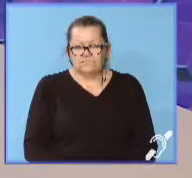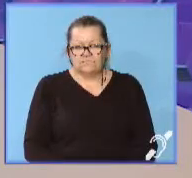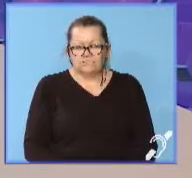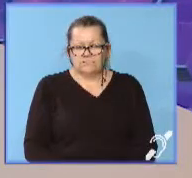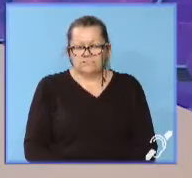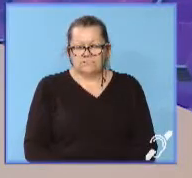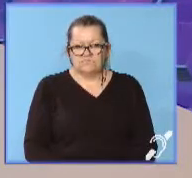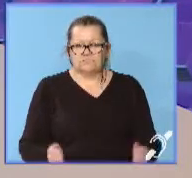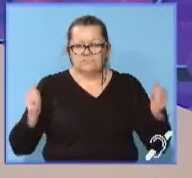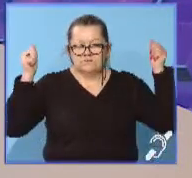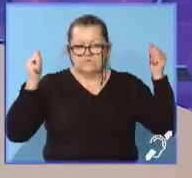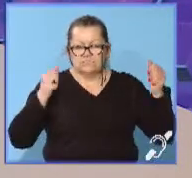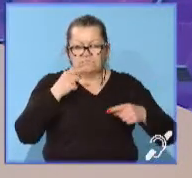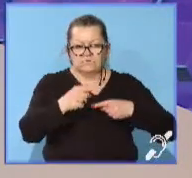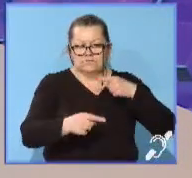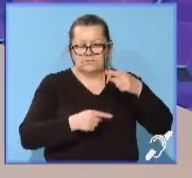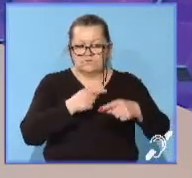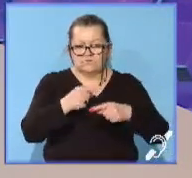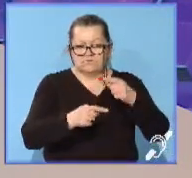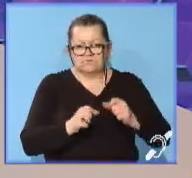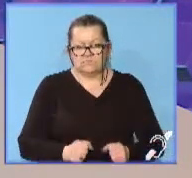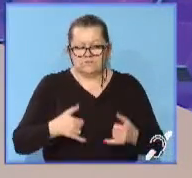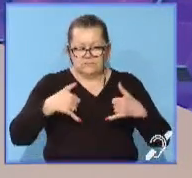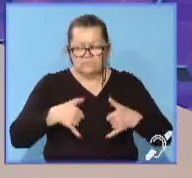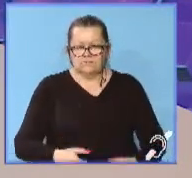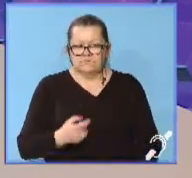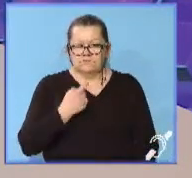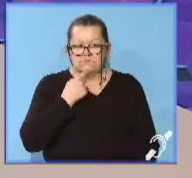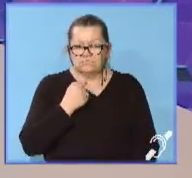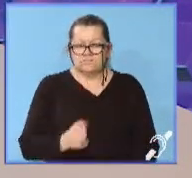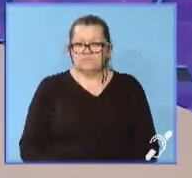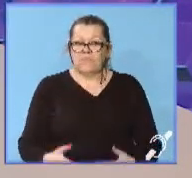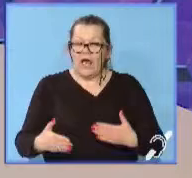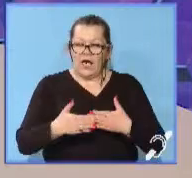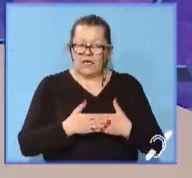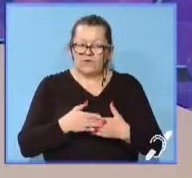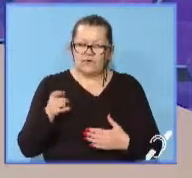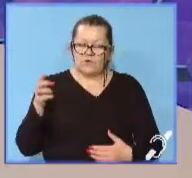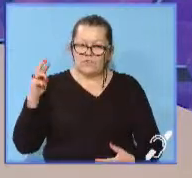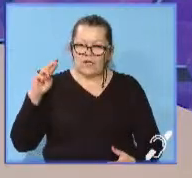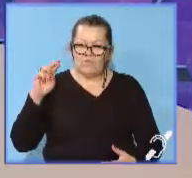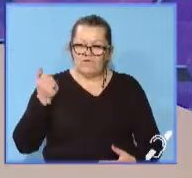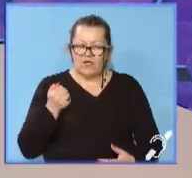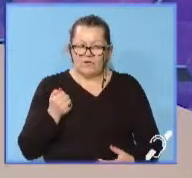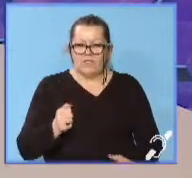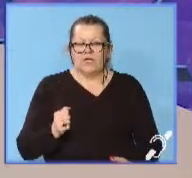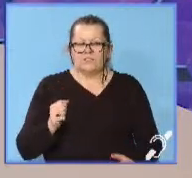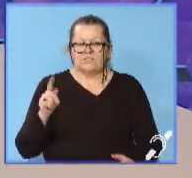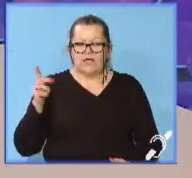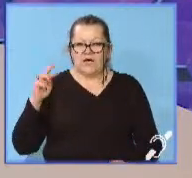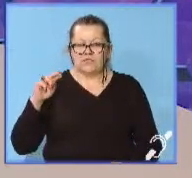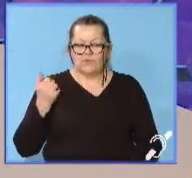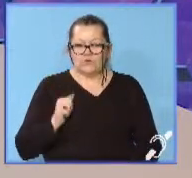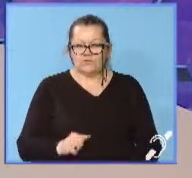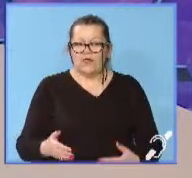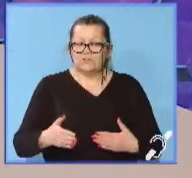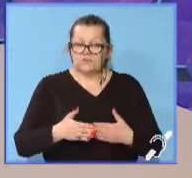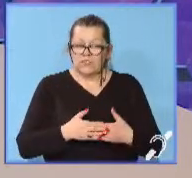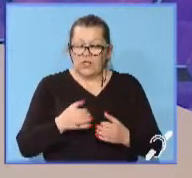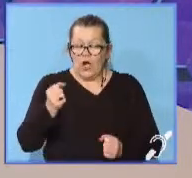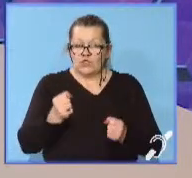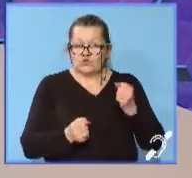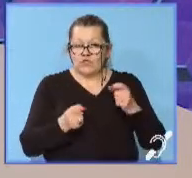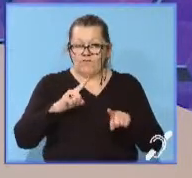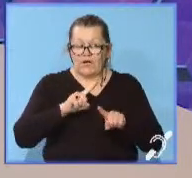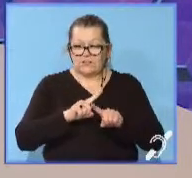viitoare protestele transportatorilor au continuat astăzi și la Craiova alături de fermieri și transportatorii de mărfuri la